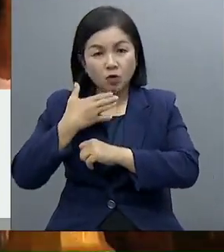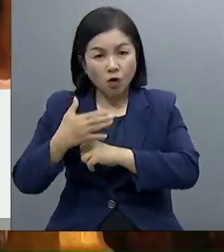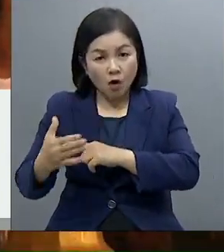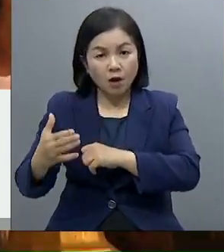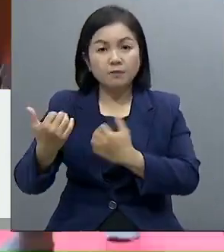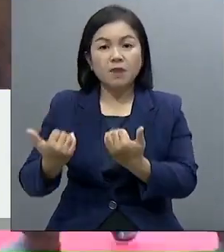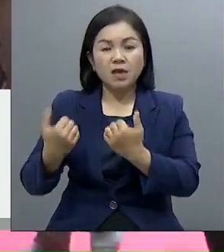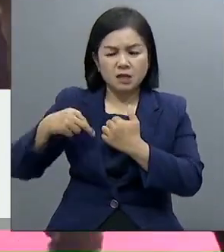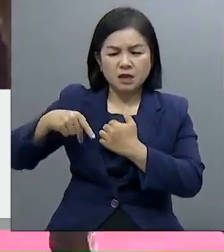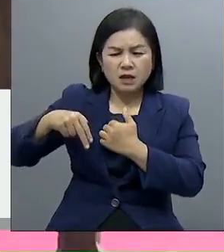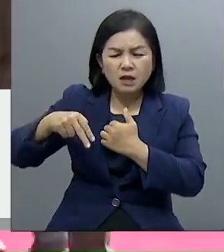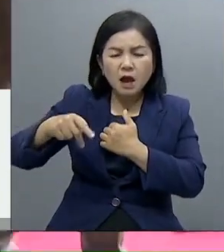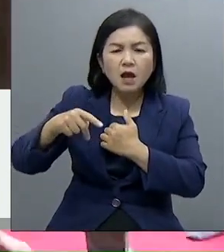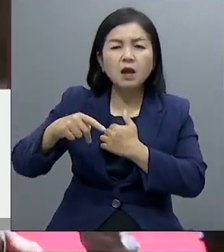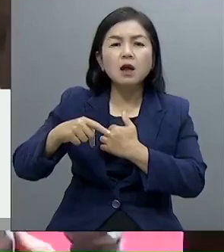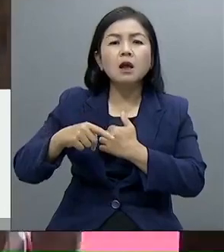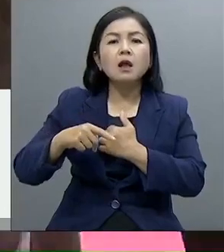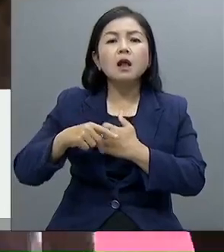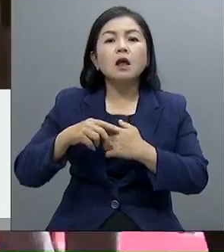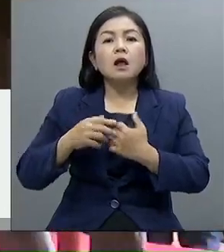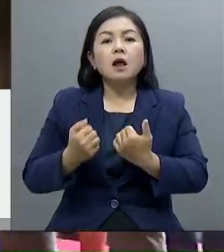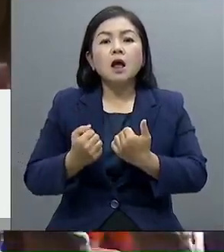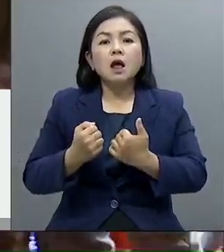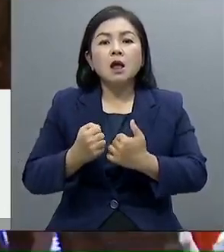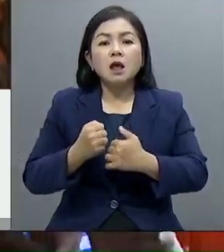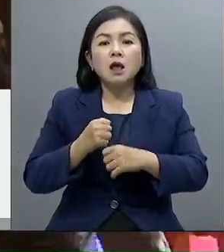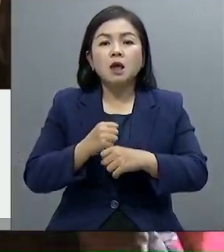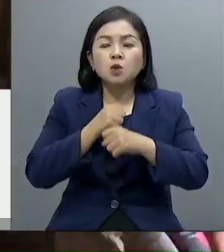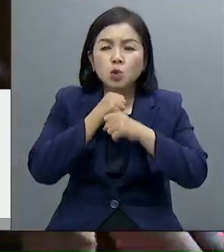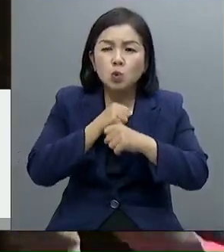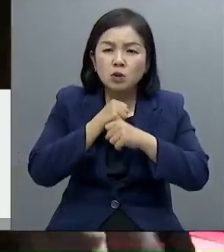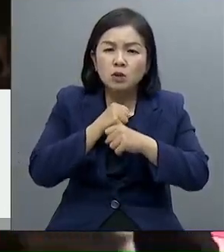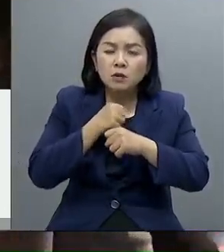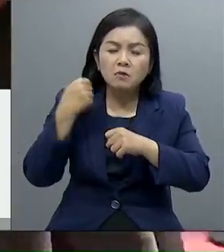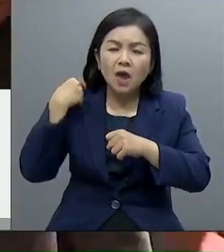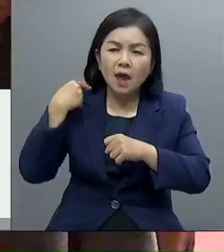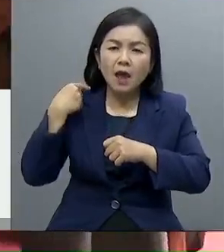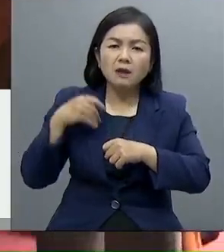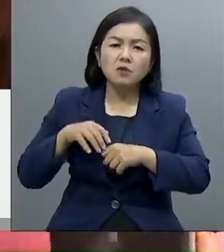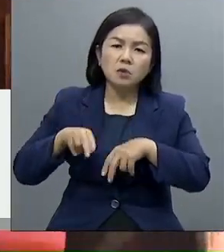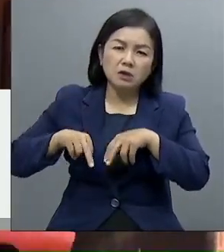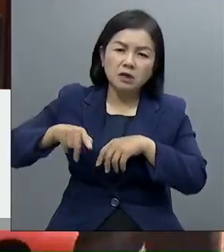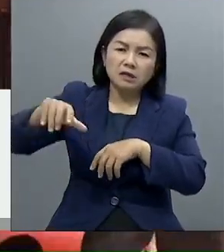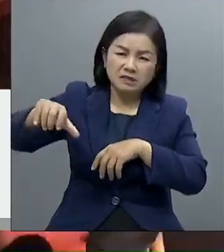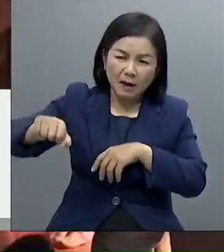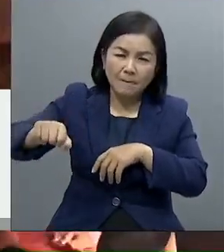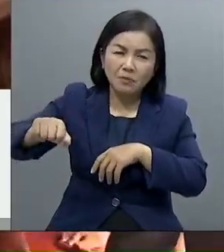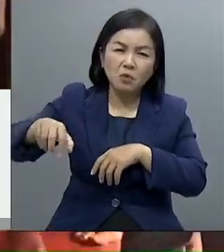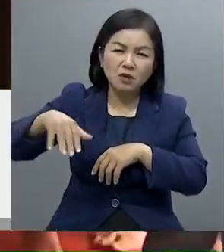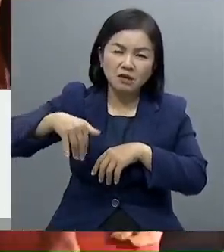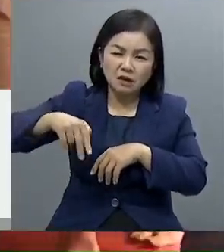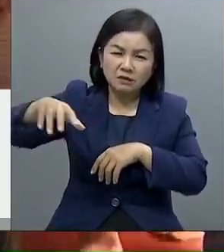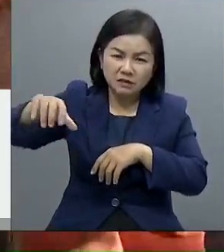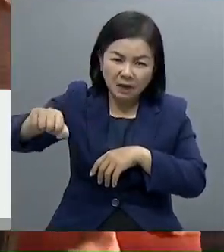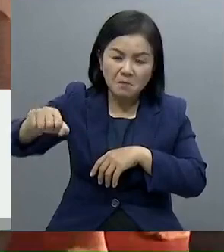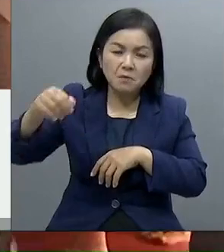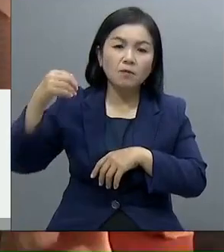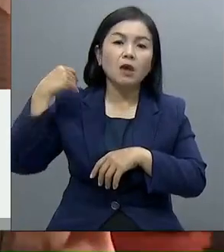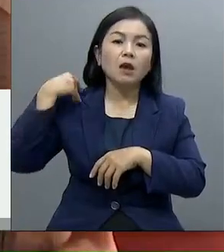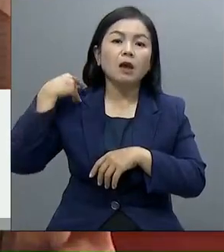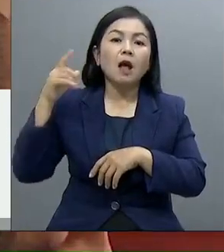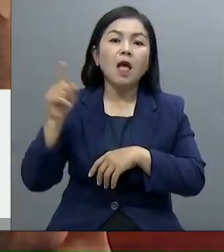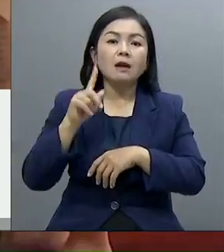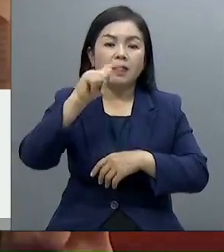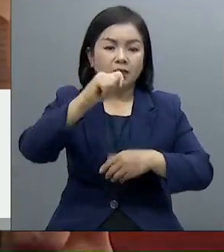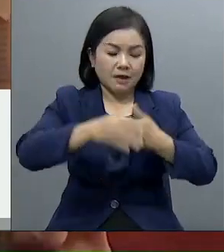งหนึ่งเลยรู้สึกว่าเข้าสู่วัยสาวก็คือสาวราวบันไดค่ะและขณะเมื่อสักครู่ที่ผ่านมานะคะก็อยู่ที่ตล